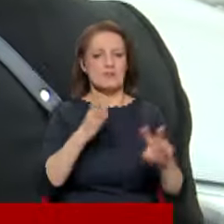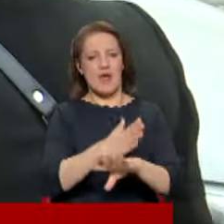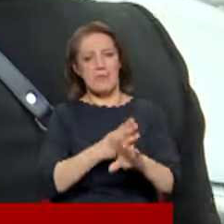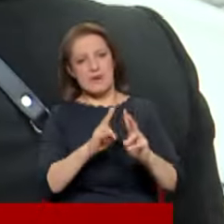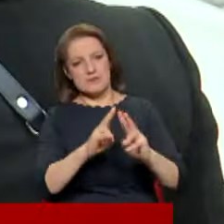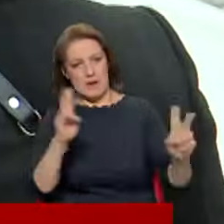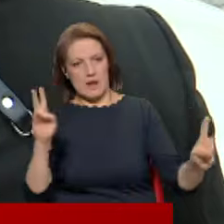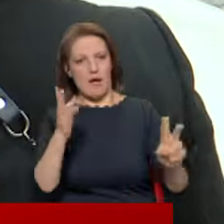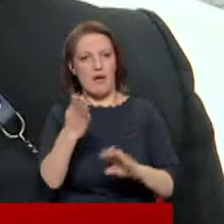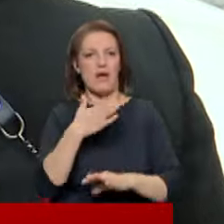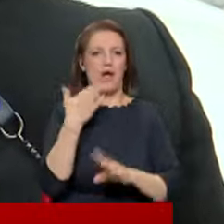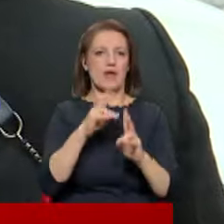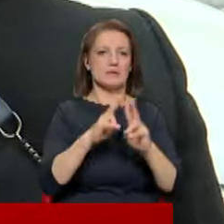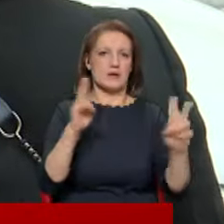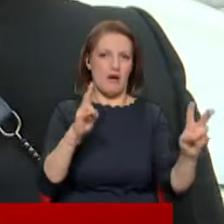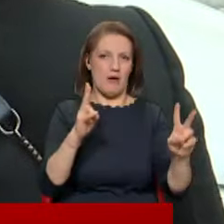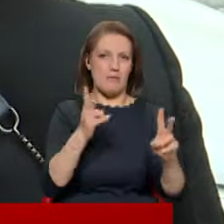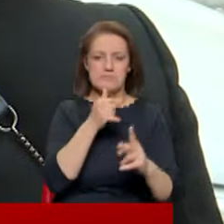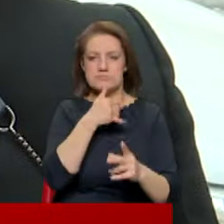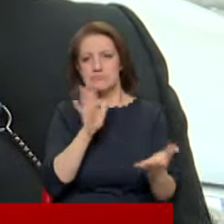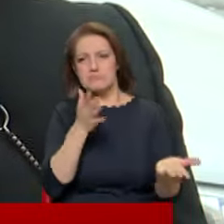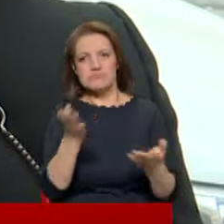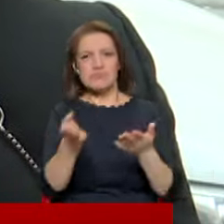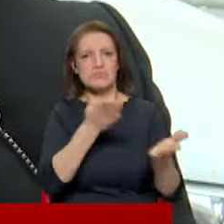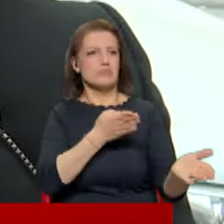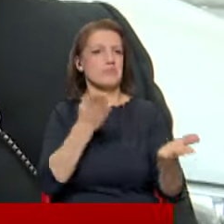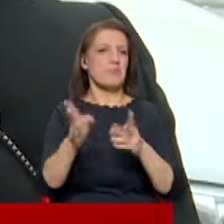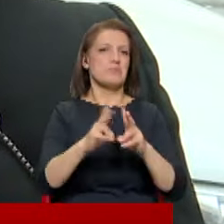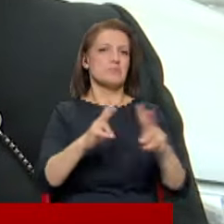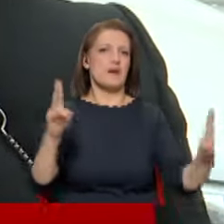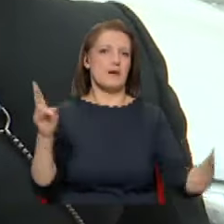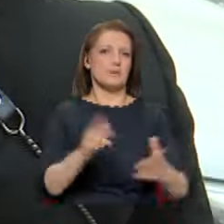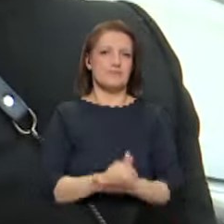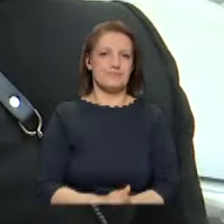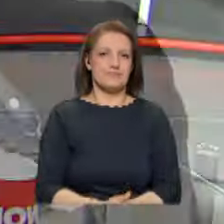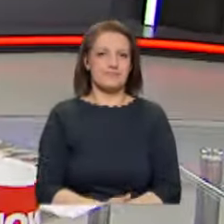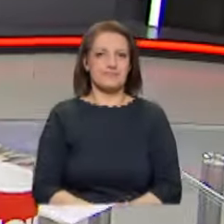kuyruğu, et kuyruğu, bilmem ne kuyruğu böyle gidiyor işte.